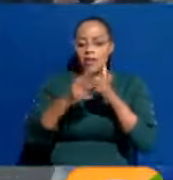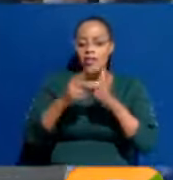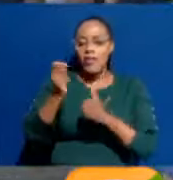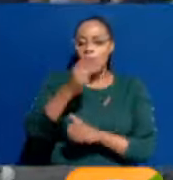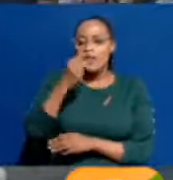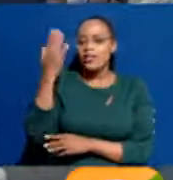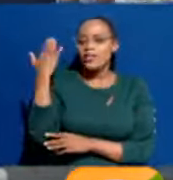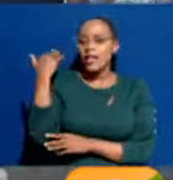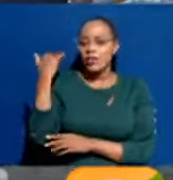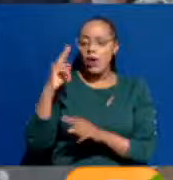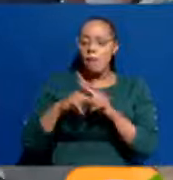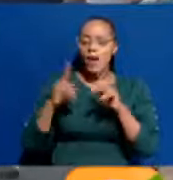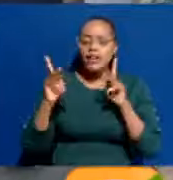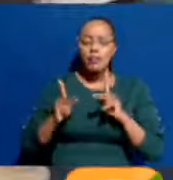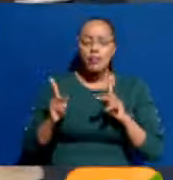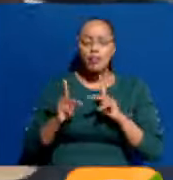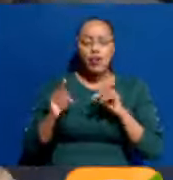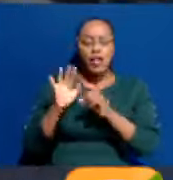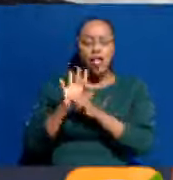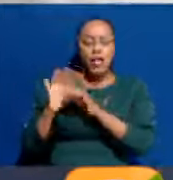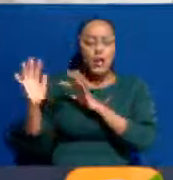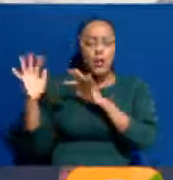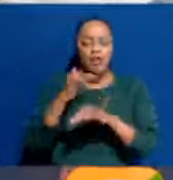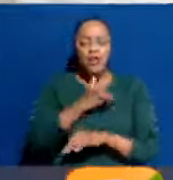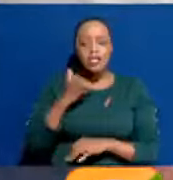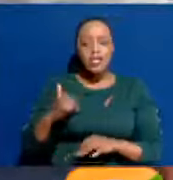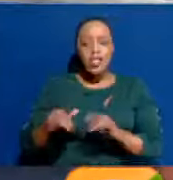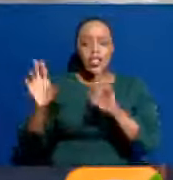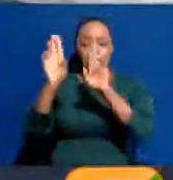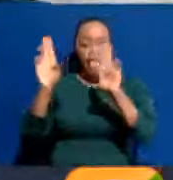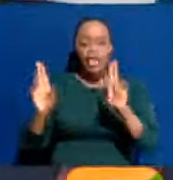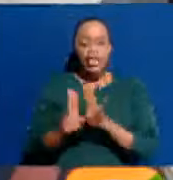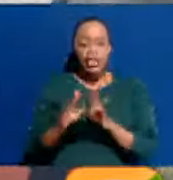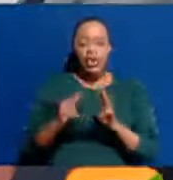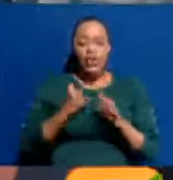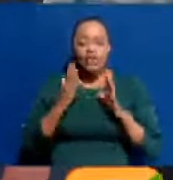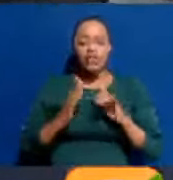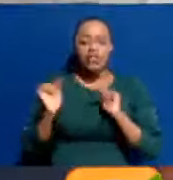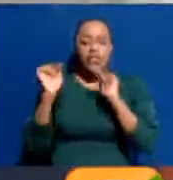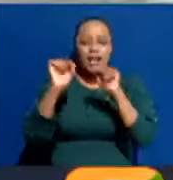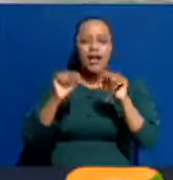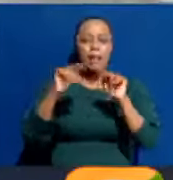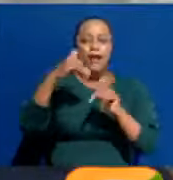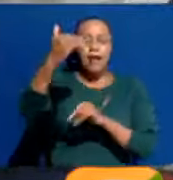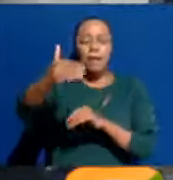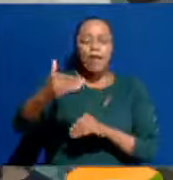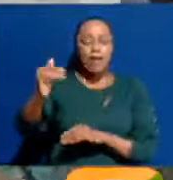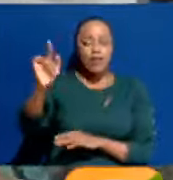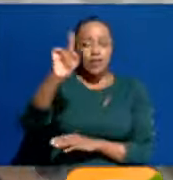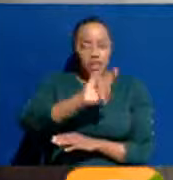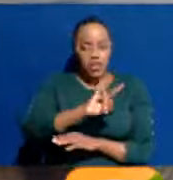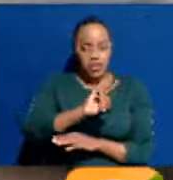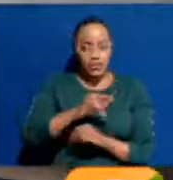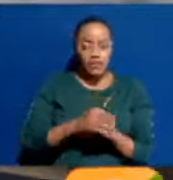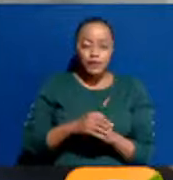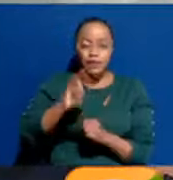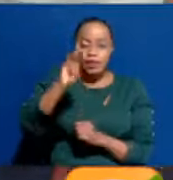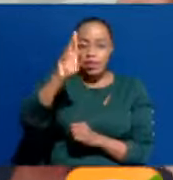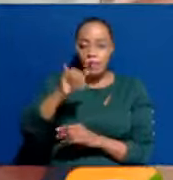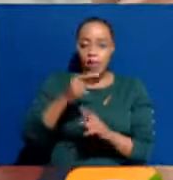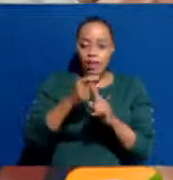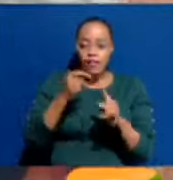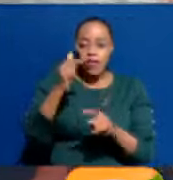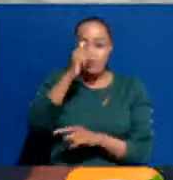iliyopita, ila maelfu ya watalii wa Uchina na kimataifa huzuru eneo hili kila siku. Mary Kadoke